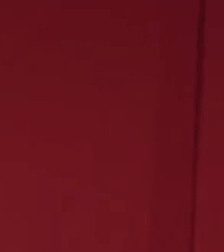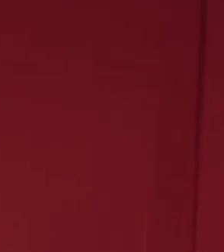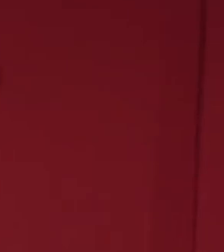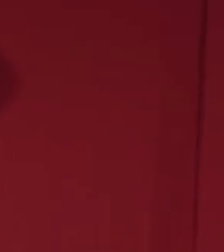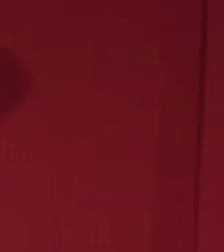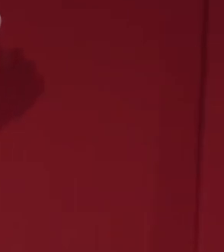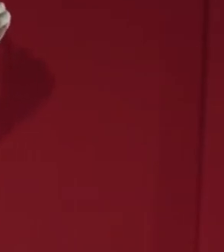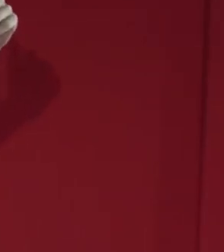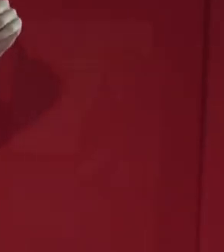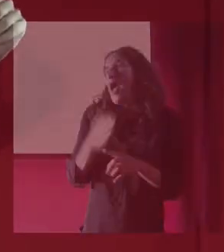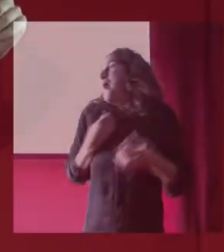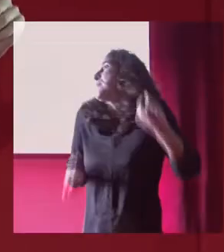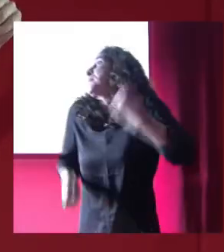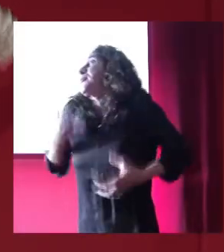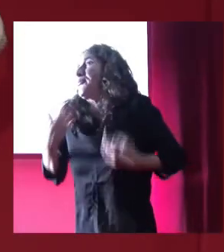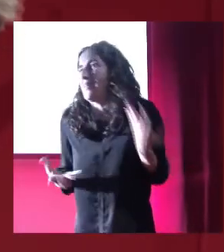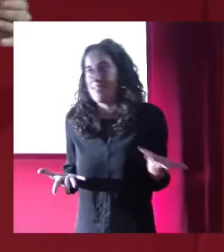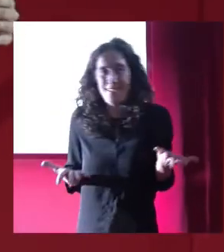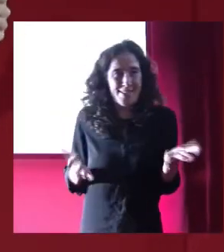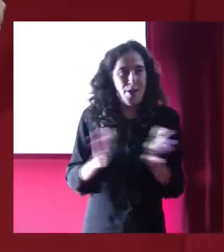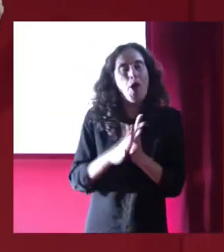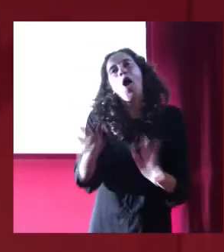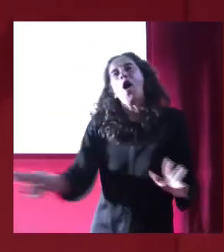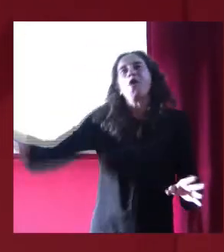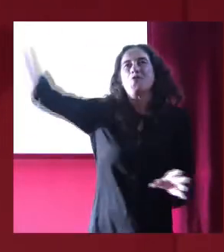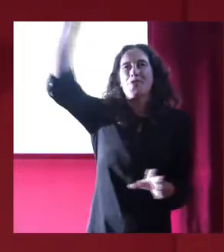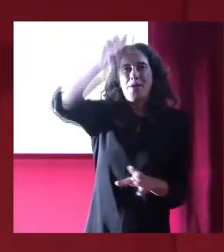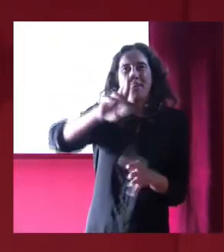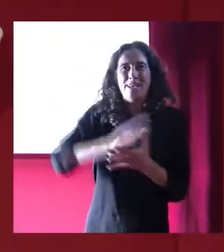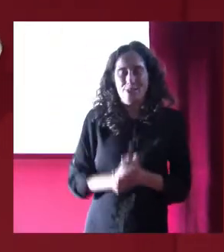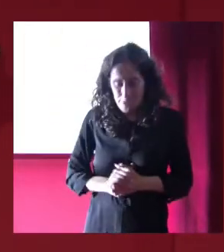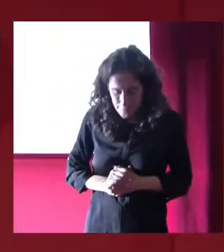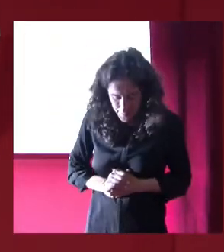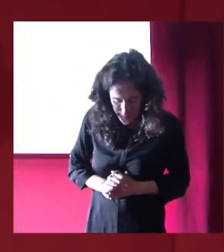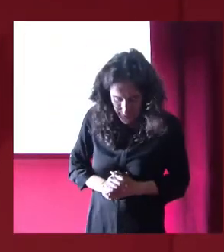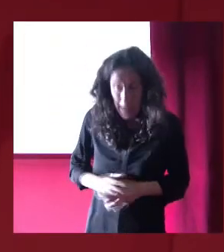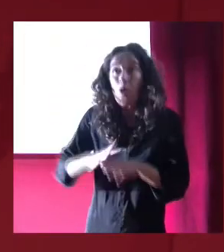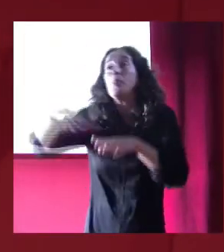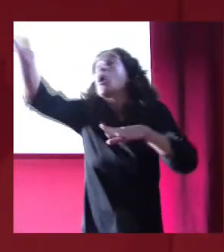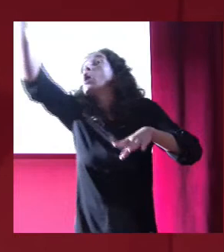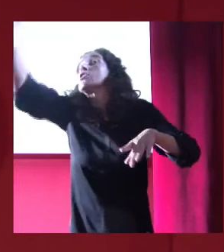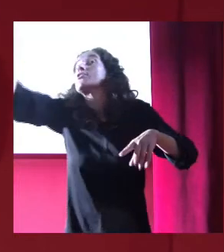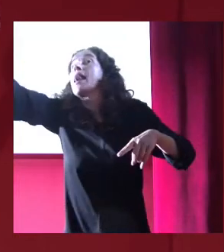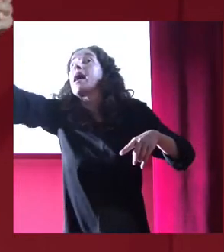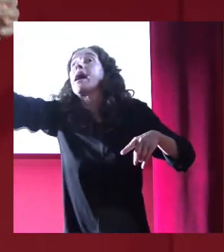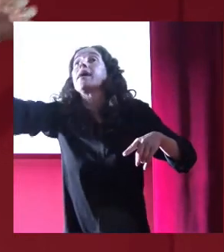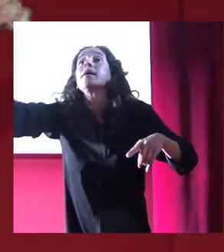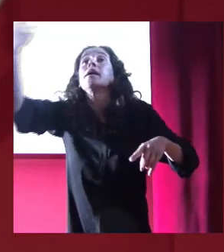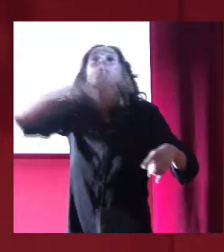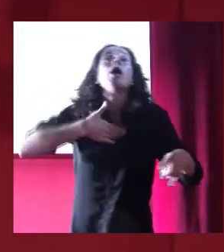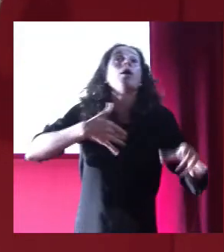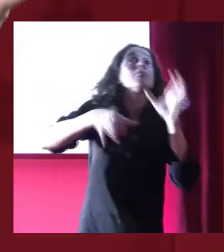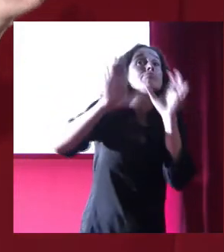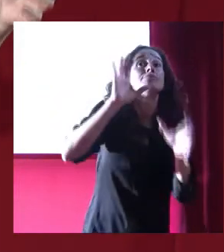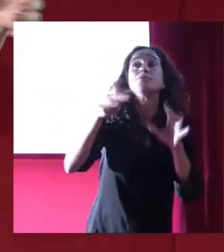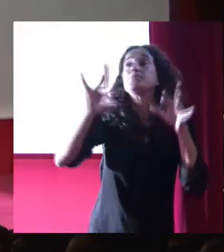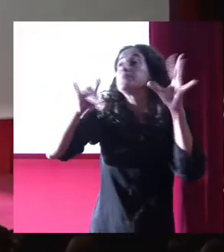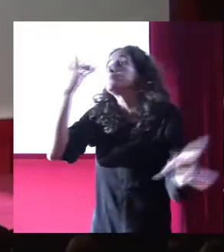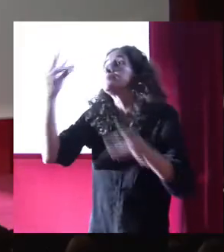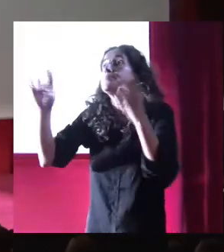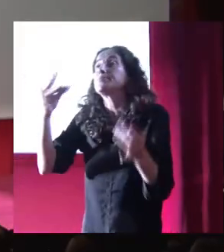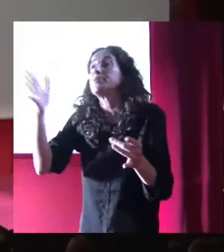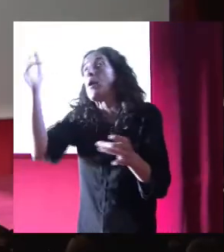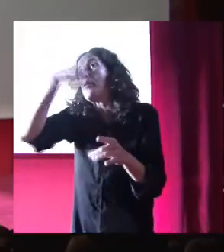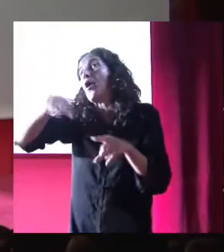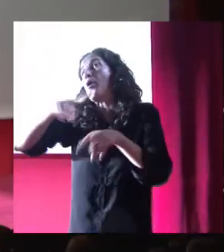Ara improviso, però com que us han dit al principi, ho torno a repetir, ens han habilitat una zona per al qui vulgui prendre alguna cosa, convidar-vos a que